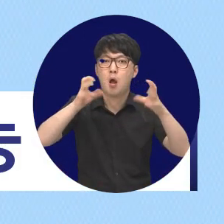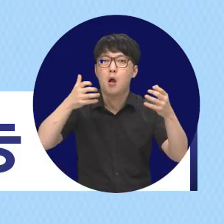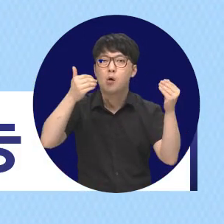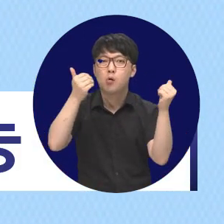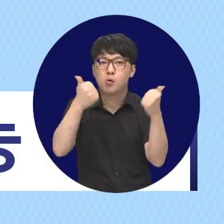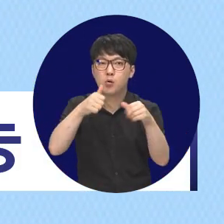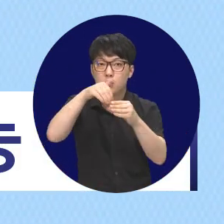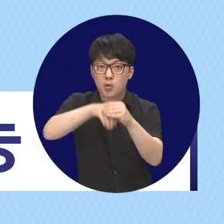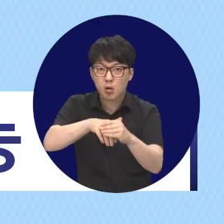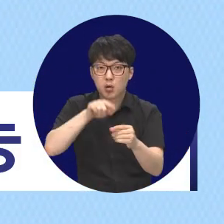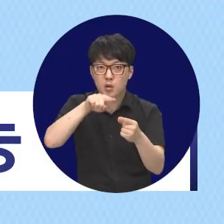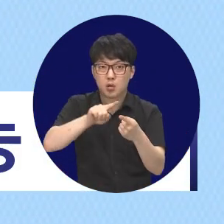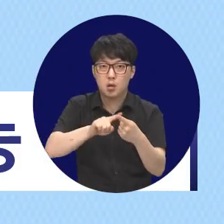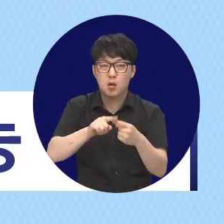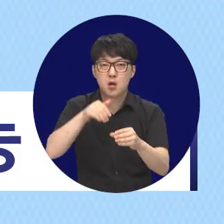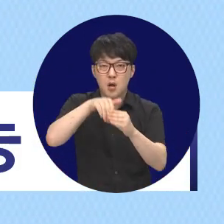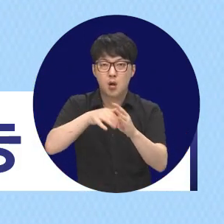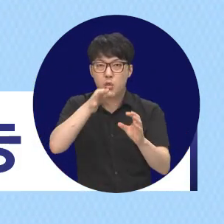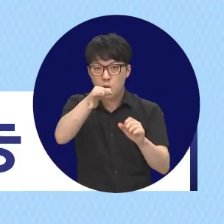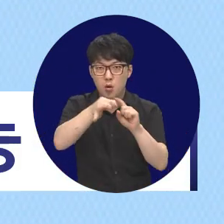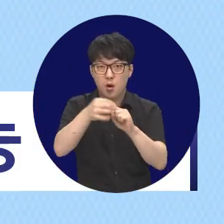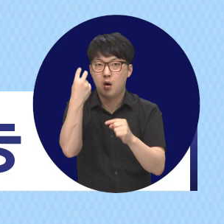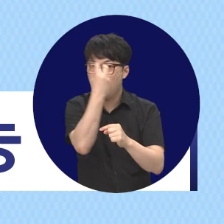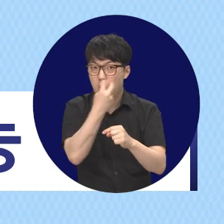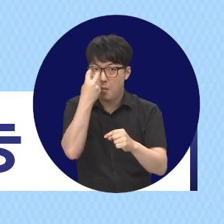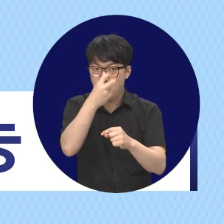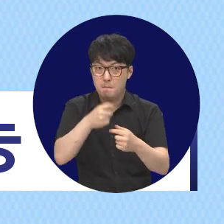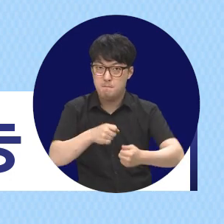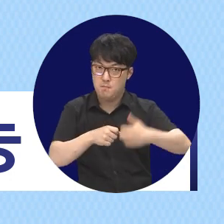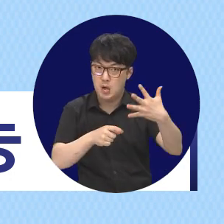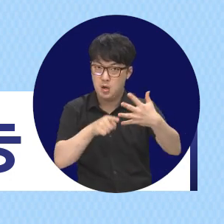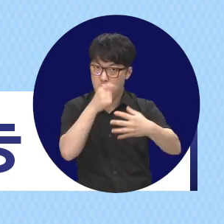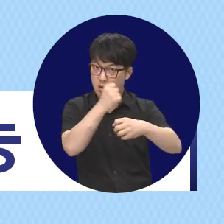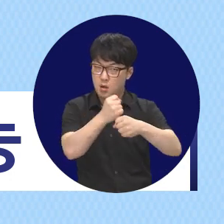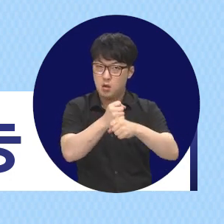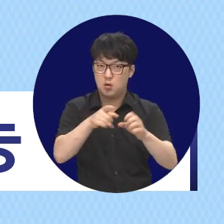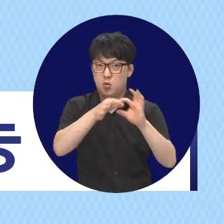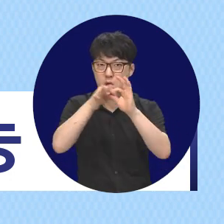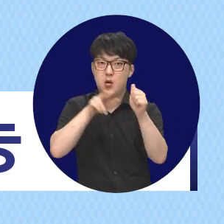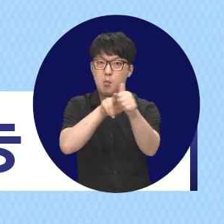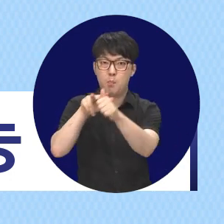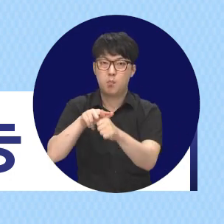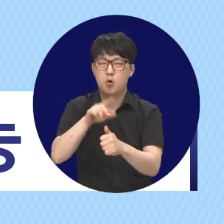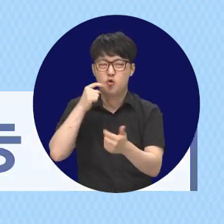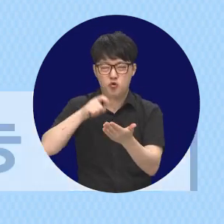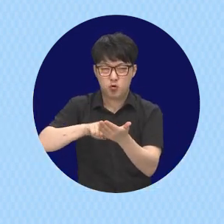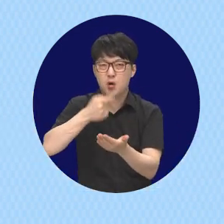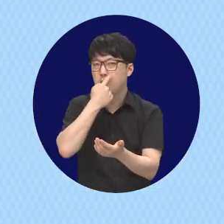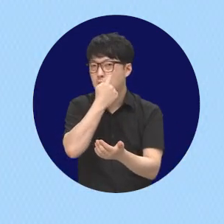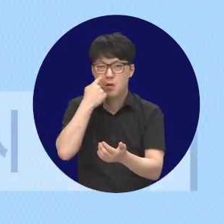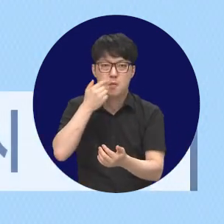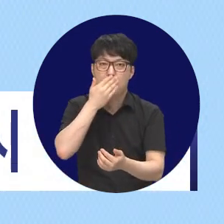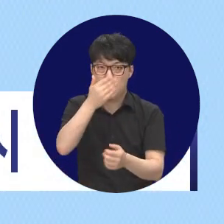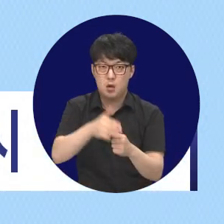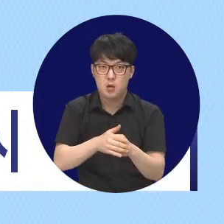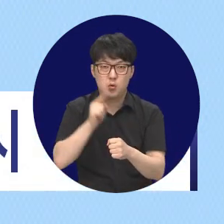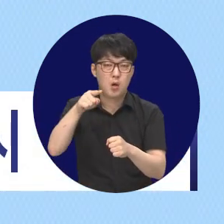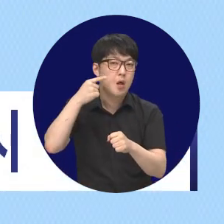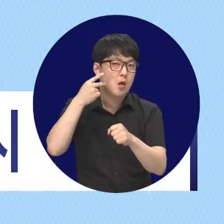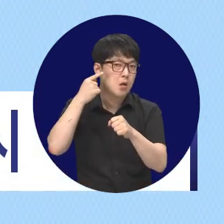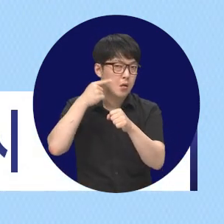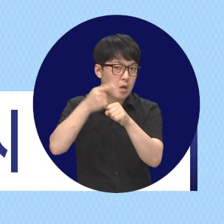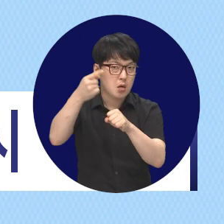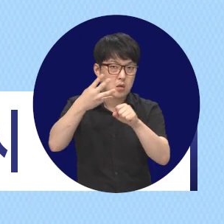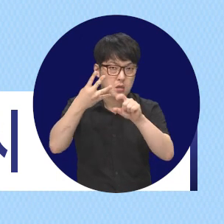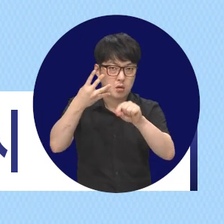선거의 당선인 및 선거비용 검색 팝업창을 만들어 관련 정보를 쉽게 확인할 수 있습니다. 또 내년 4월 7일